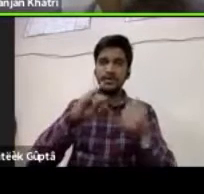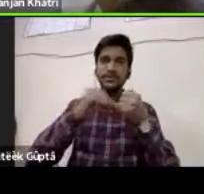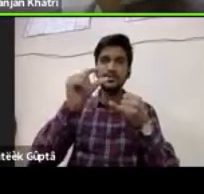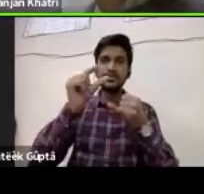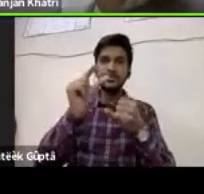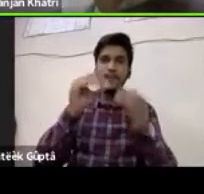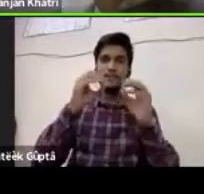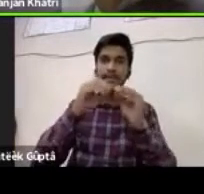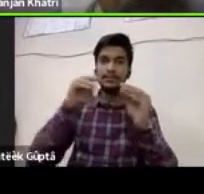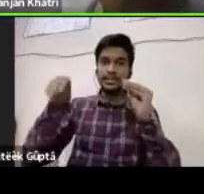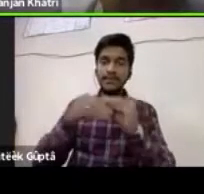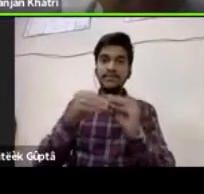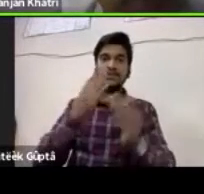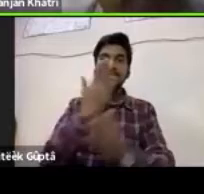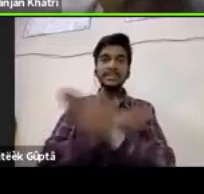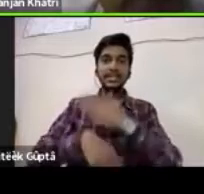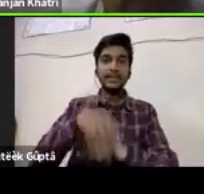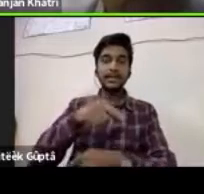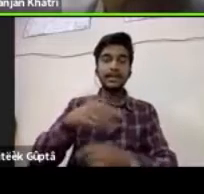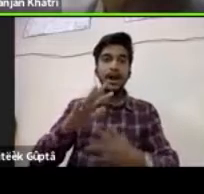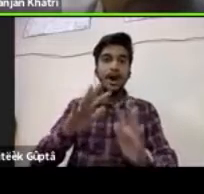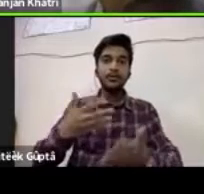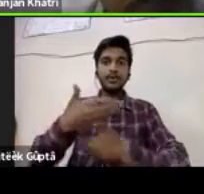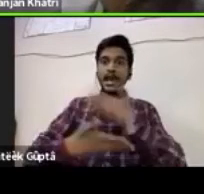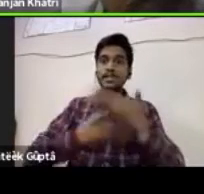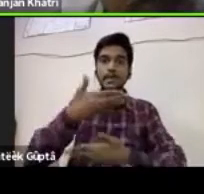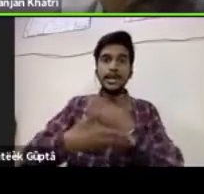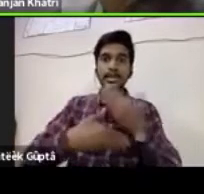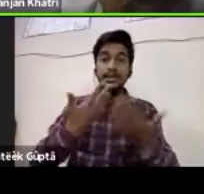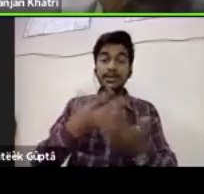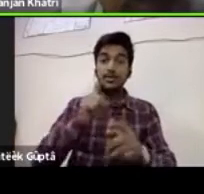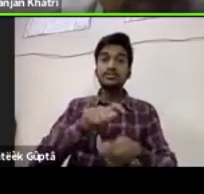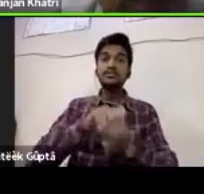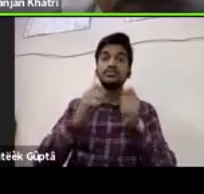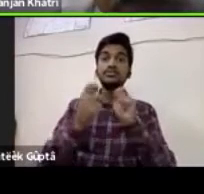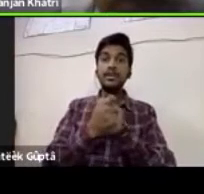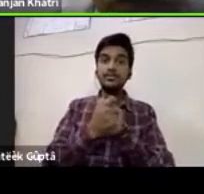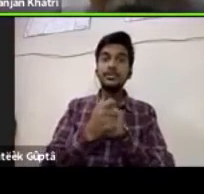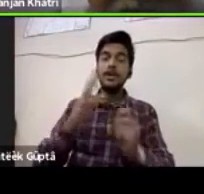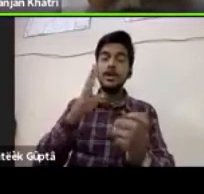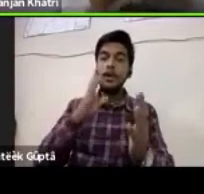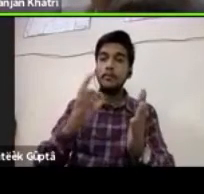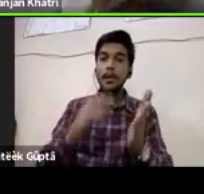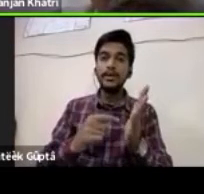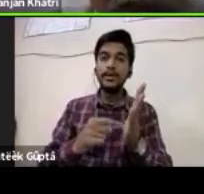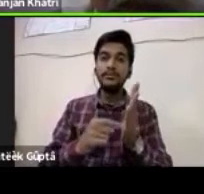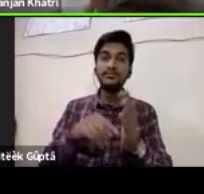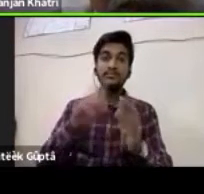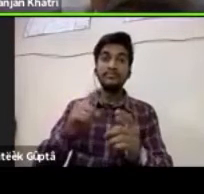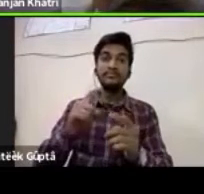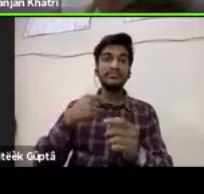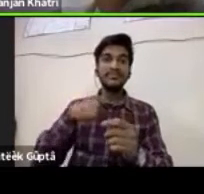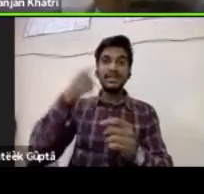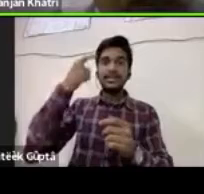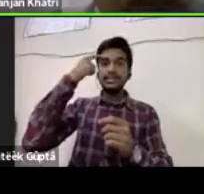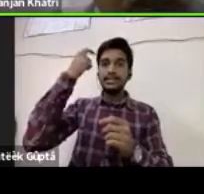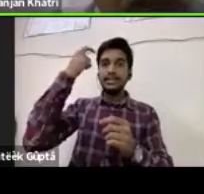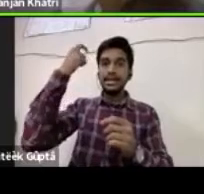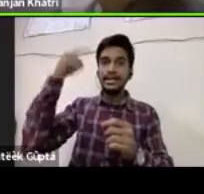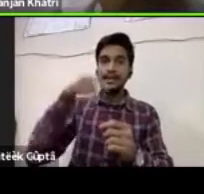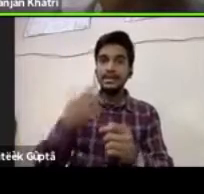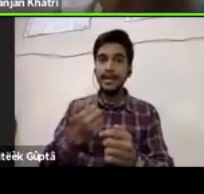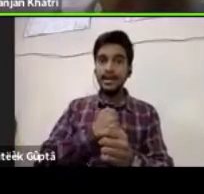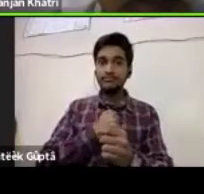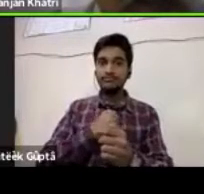और उनके मुद्दों पर, तो शायद हमारी जो चेंज आएगी इन हमारी विचारधारा में एट एपेक्स लेवल,